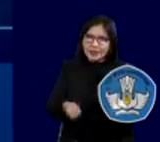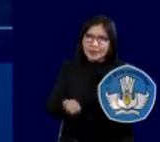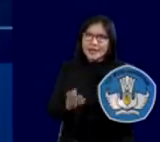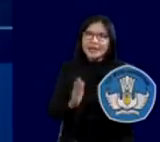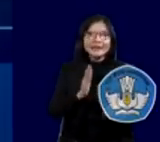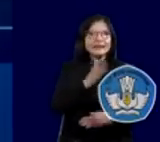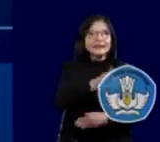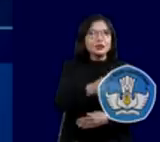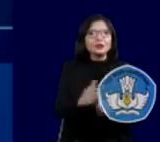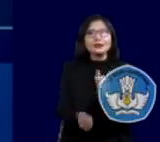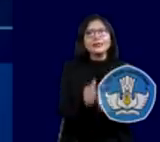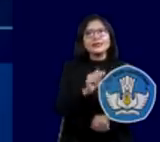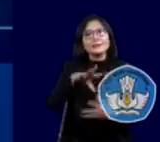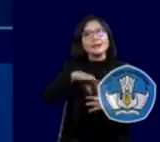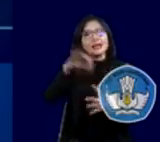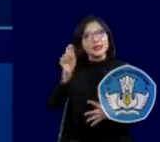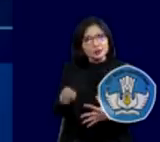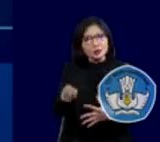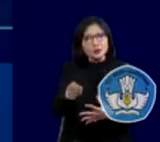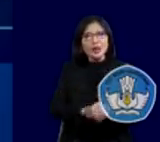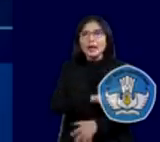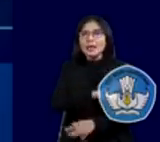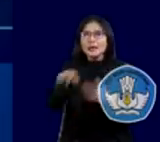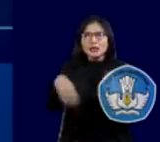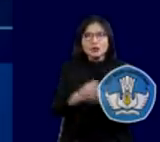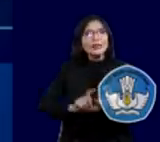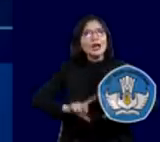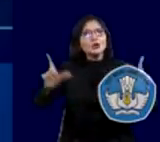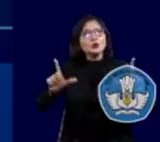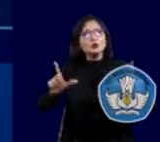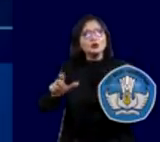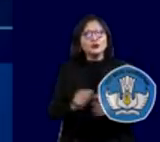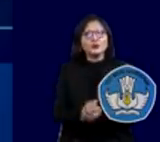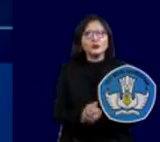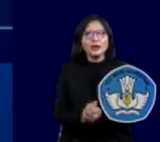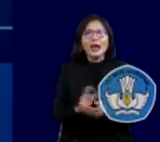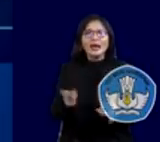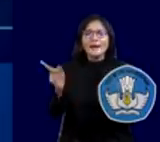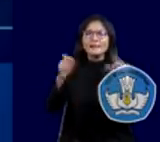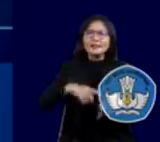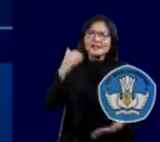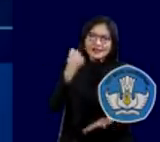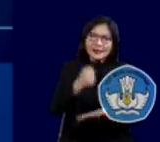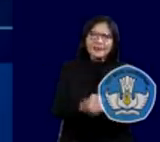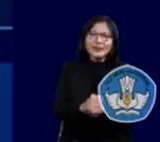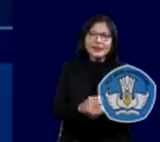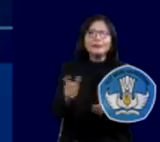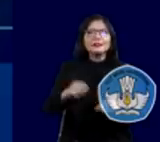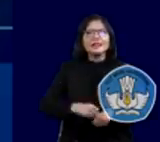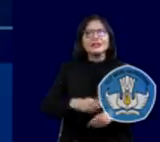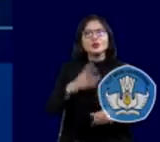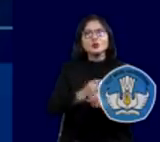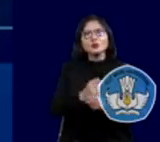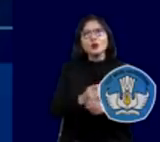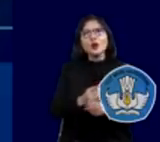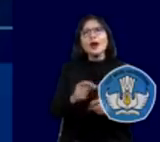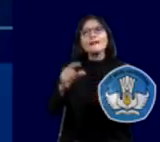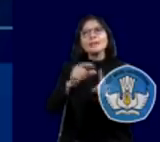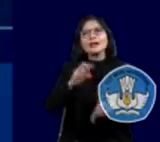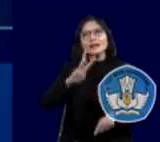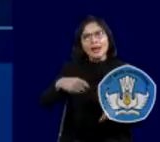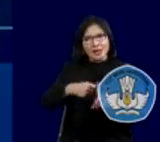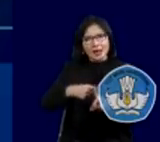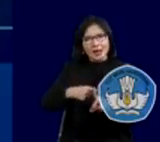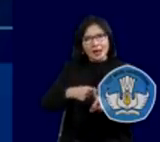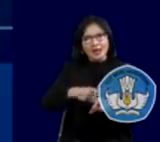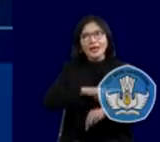tes seleksi tersebut. Dan semua yang lulus seleksi akan menjadi, dijamin menjadi guru P3K. Hingga batas sampai